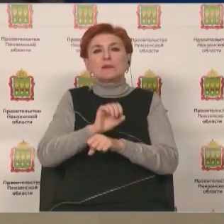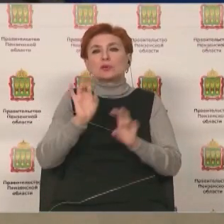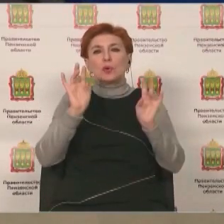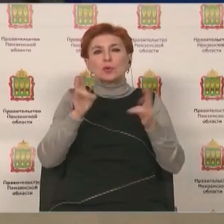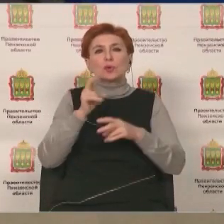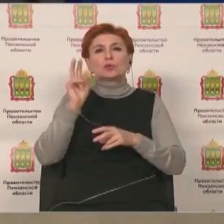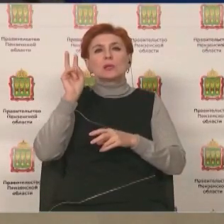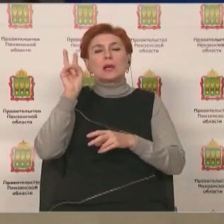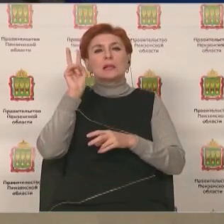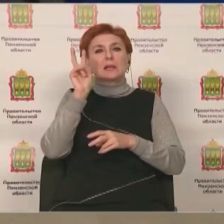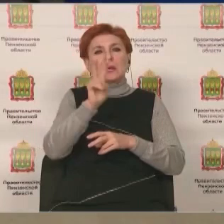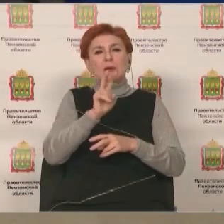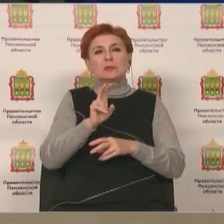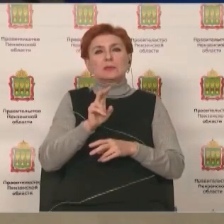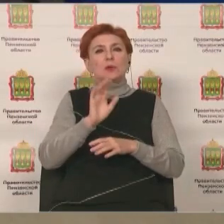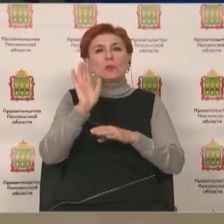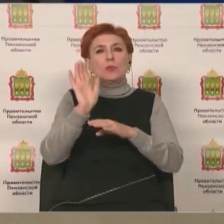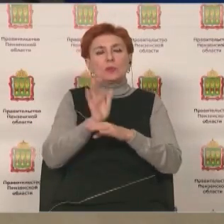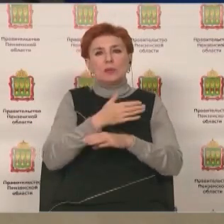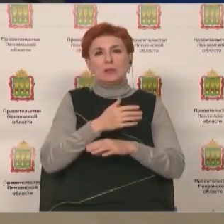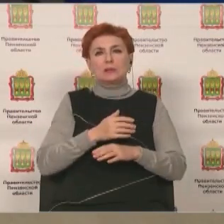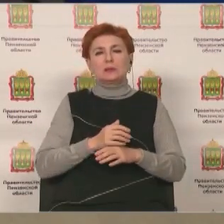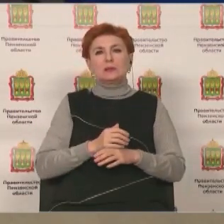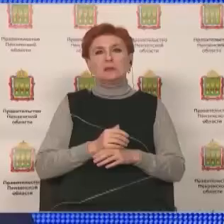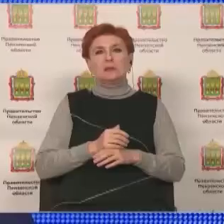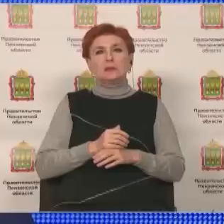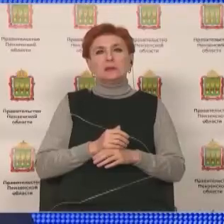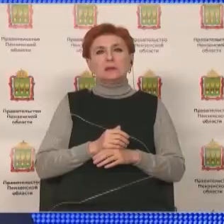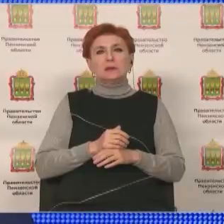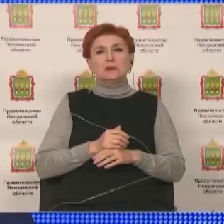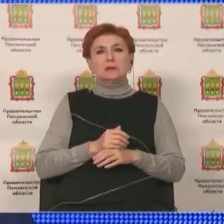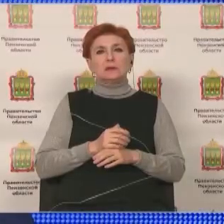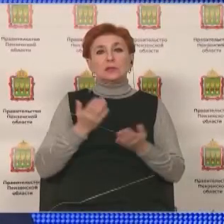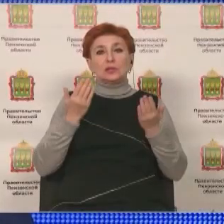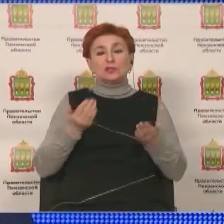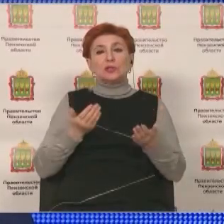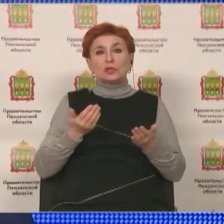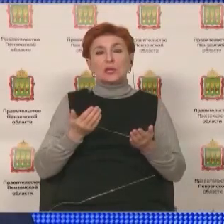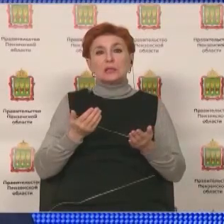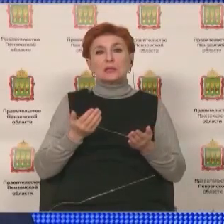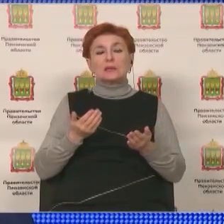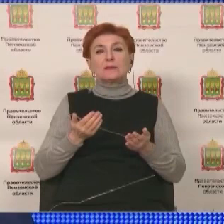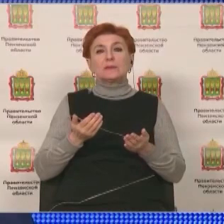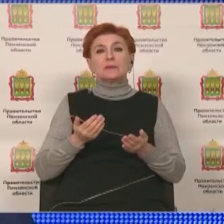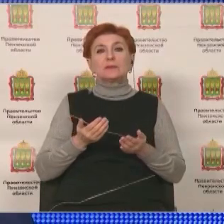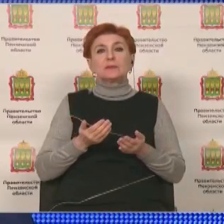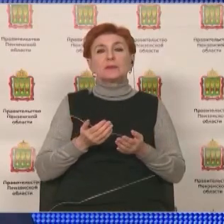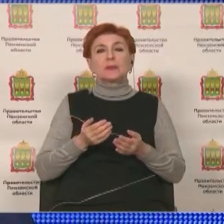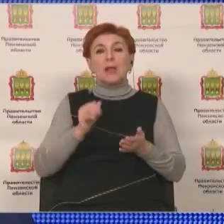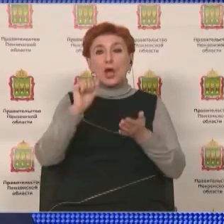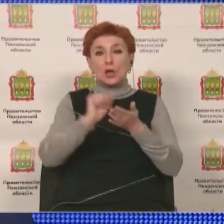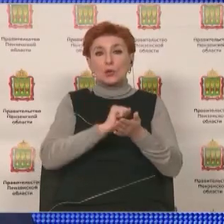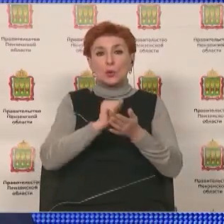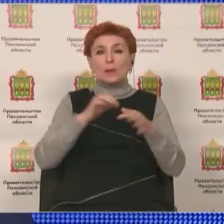еще и психологически, как минимум, чтобы смотреть в будущее с оптимизмом и уверенностью. Олег Мельниченко поблагодарил всех зрителей,